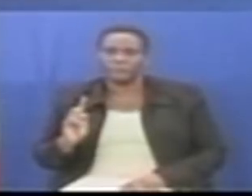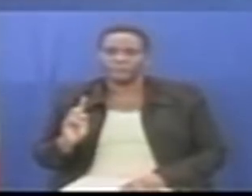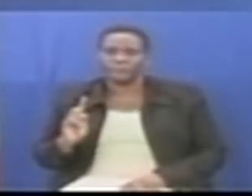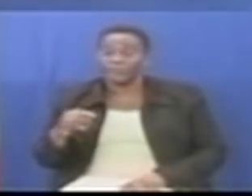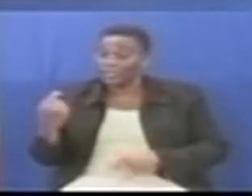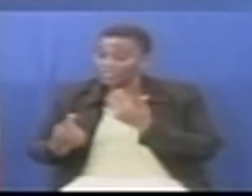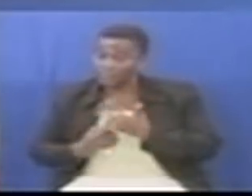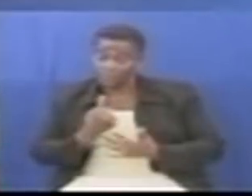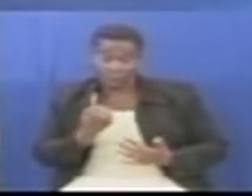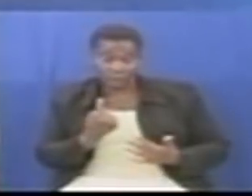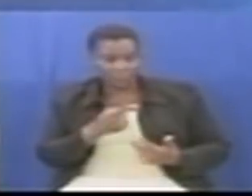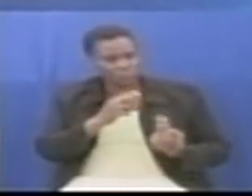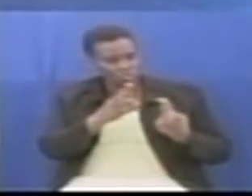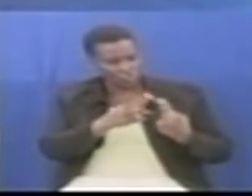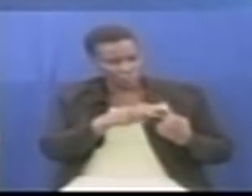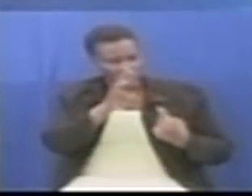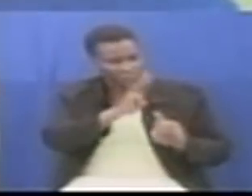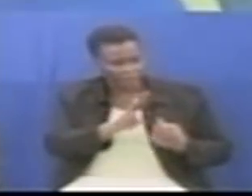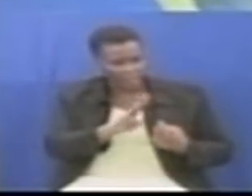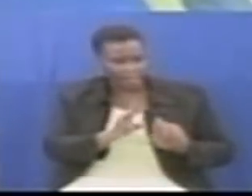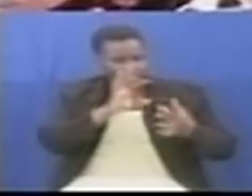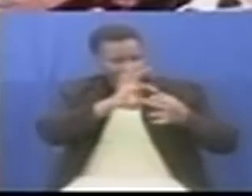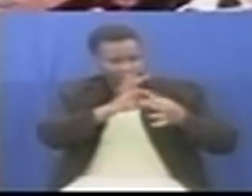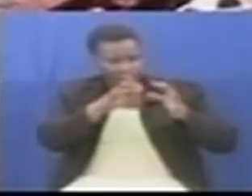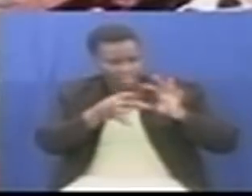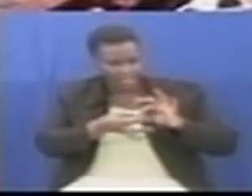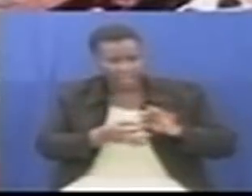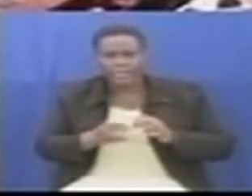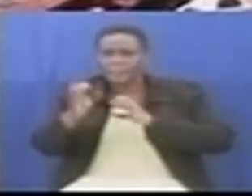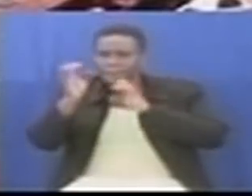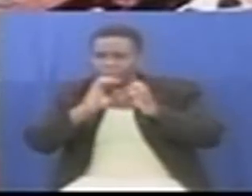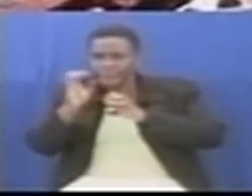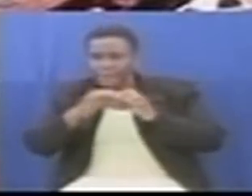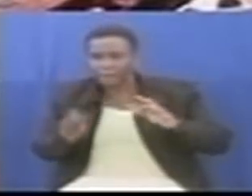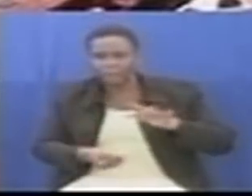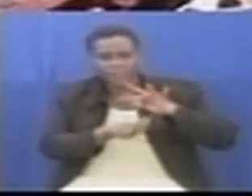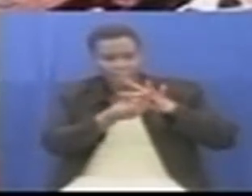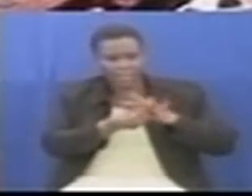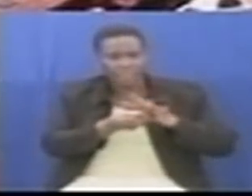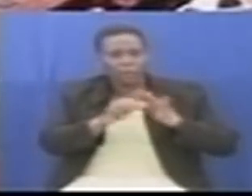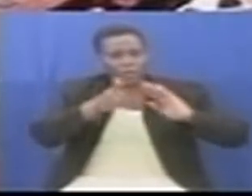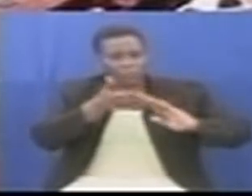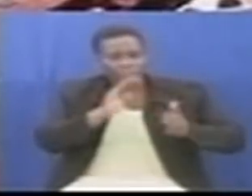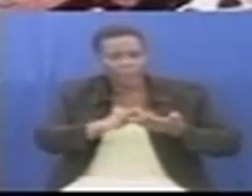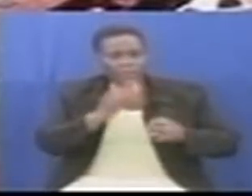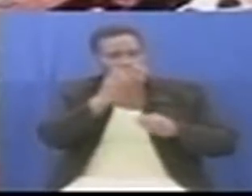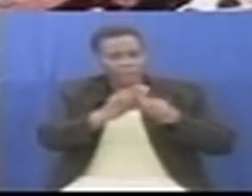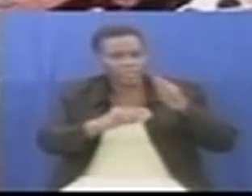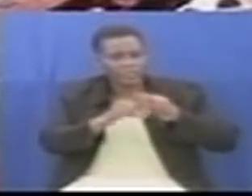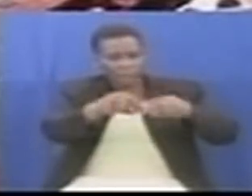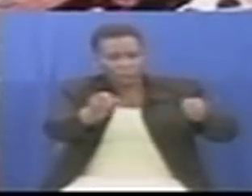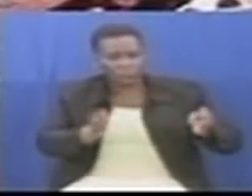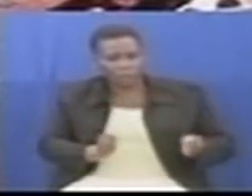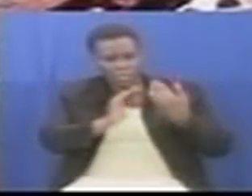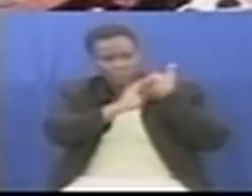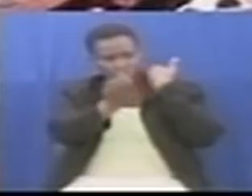Kama alikuwa DMO pale amecoordinate na kwamba maternity ijengwe pale, swala la yeye kuhama haiwezi kawa kigezo cha kwamba mchakato